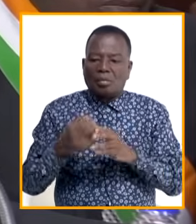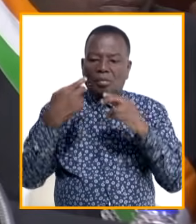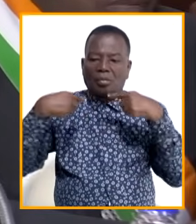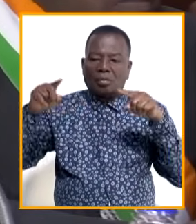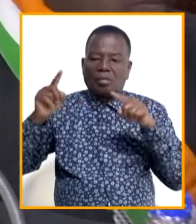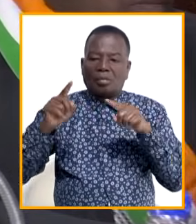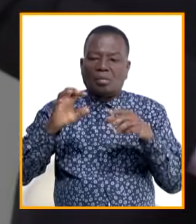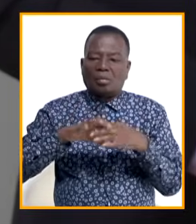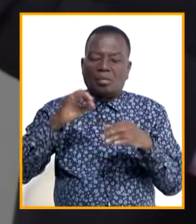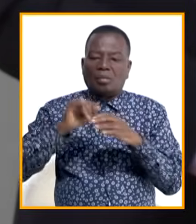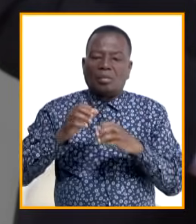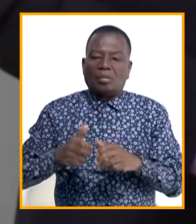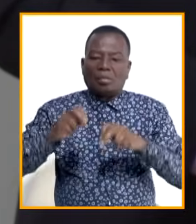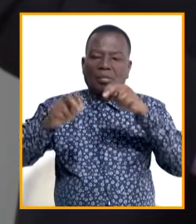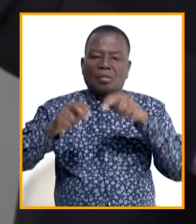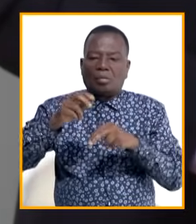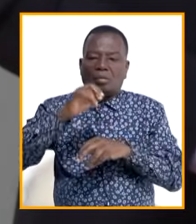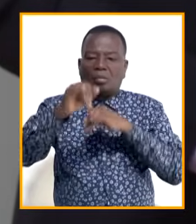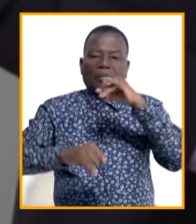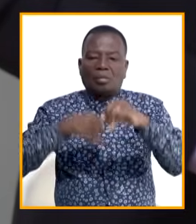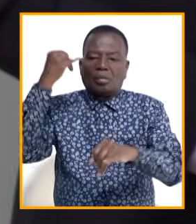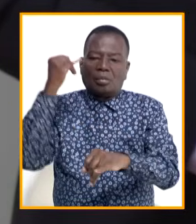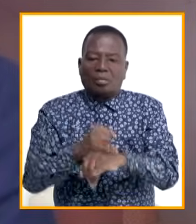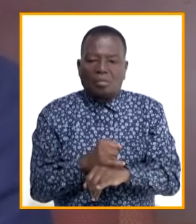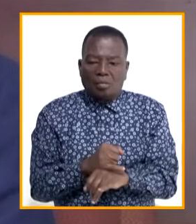réussie de cette compétition internationale.